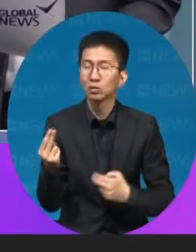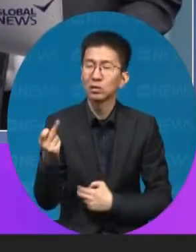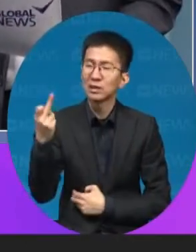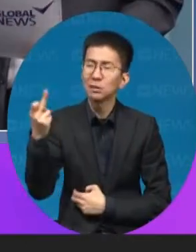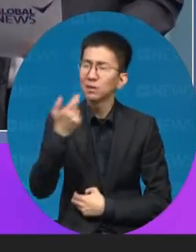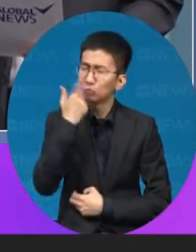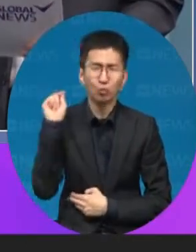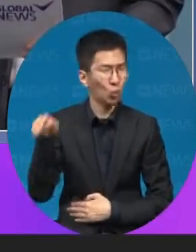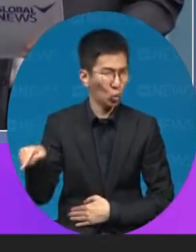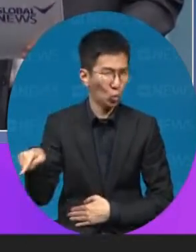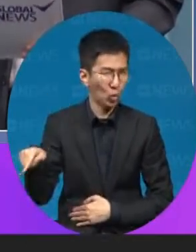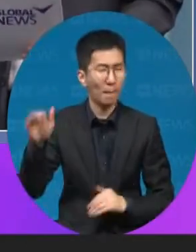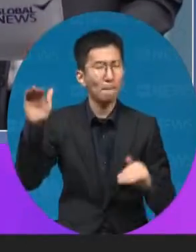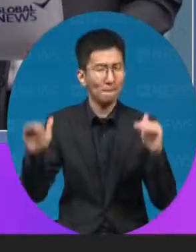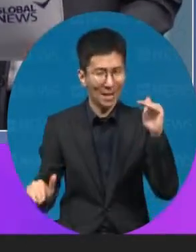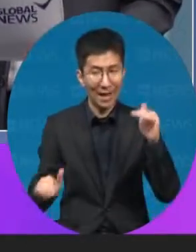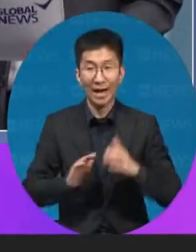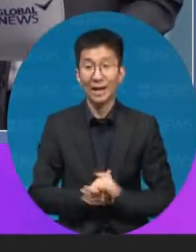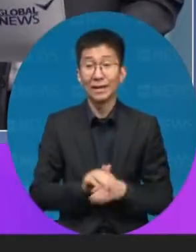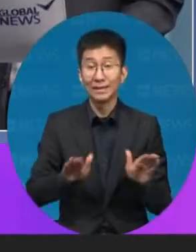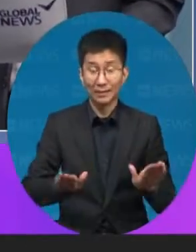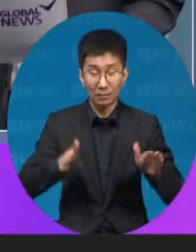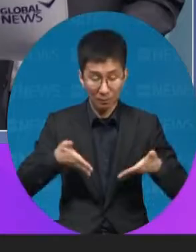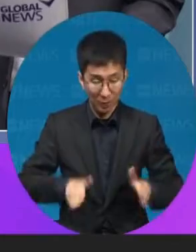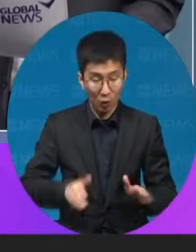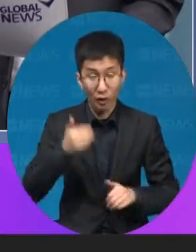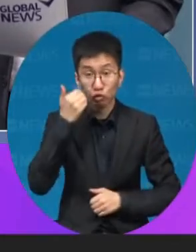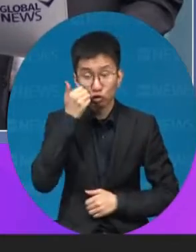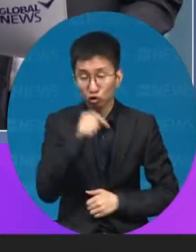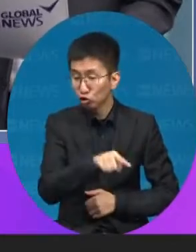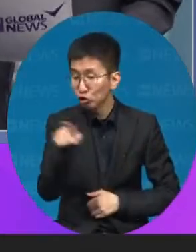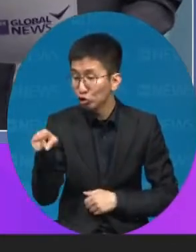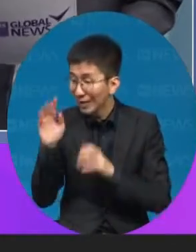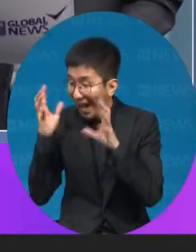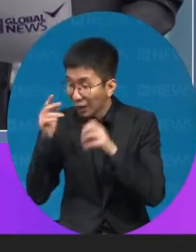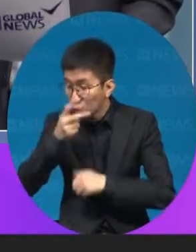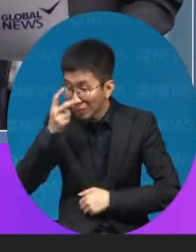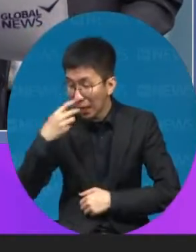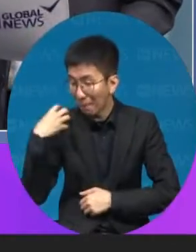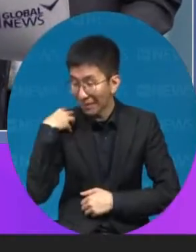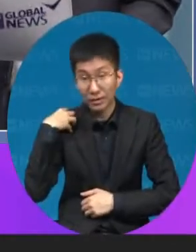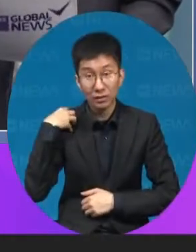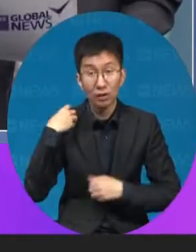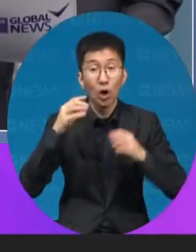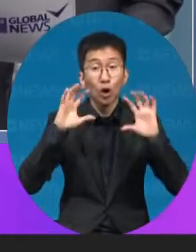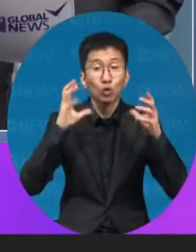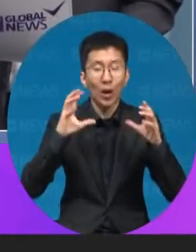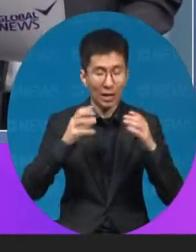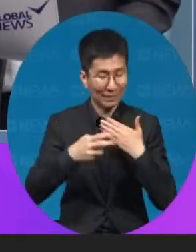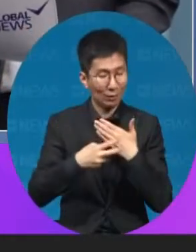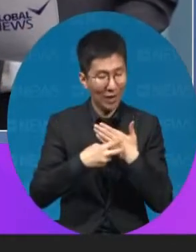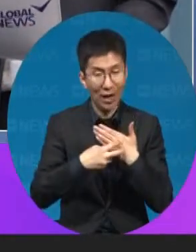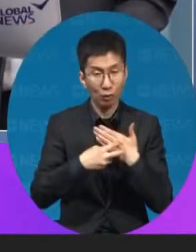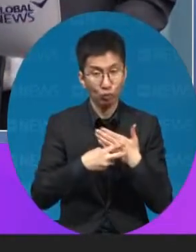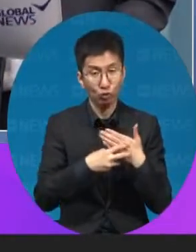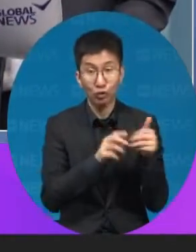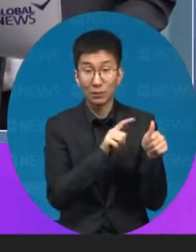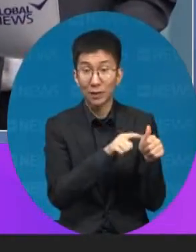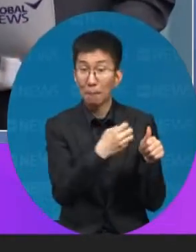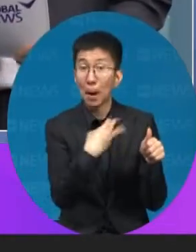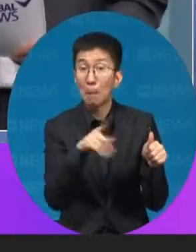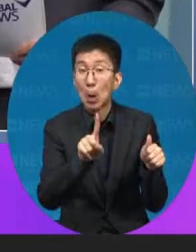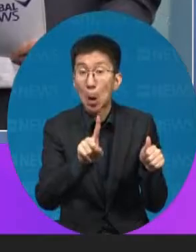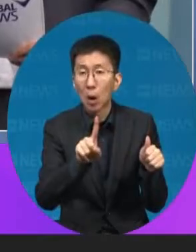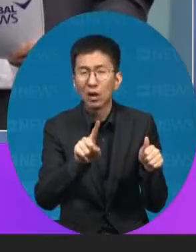났습니다 어 이번 연구에 참여한 션 기운이 브라운 데 소아과 부 교수는 이 차이가 적은 수준이 아니라면 서 인지